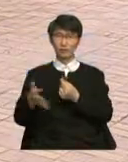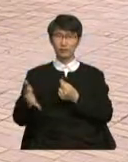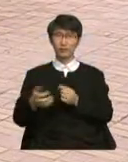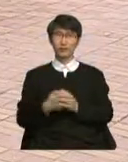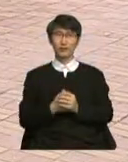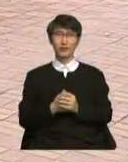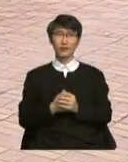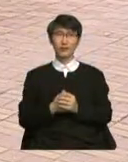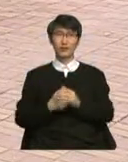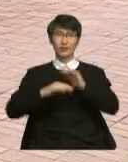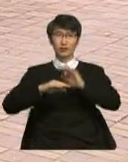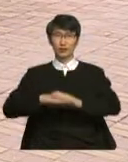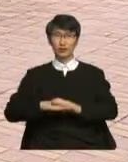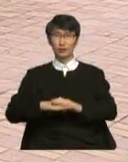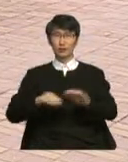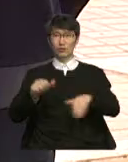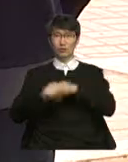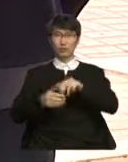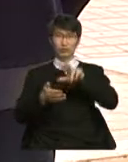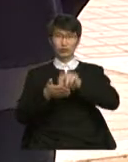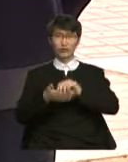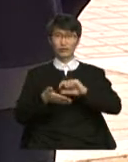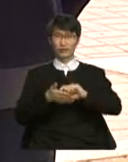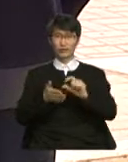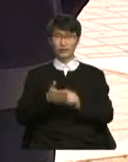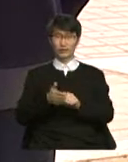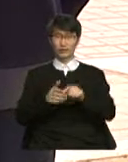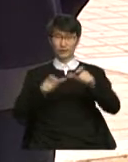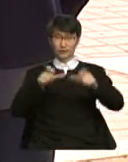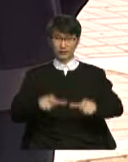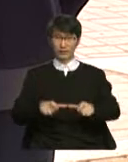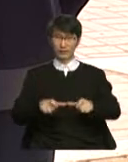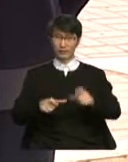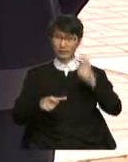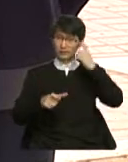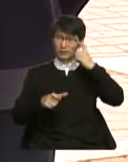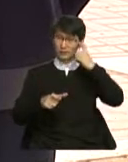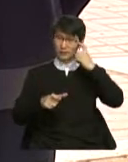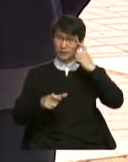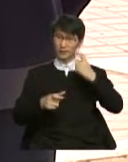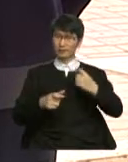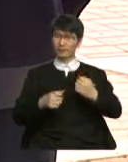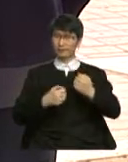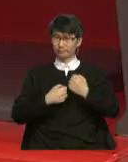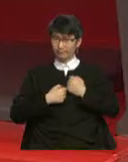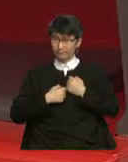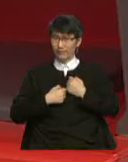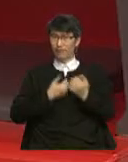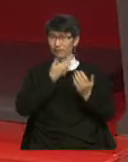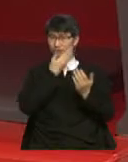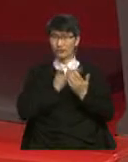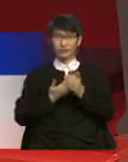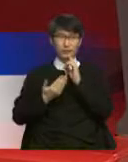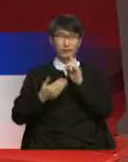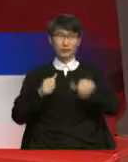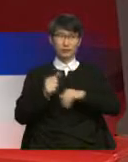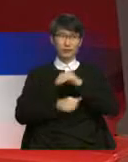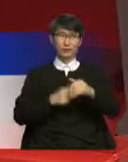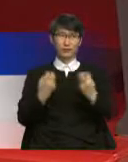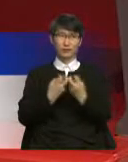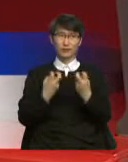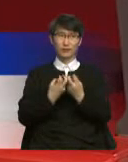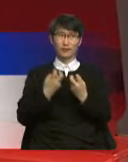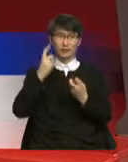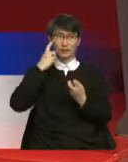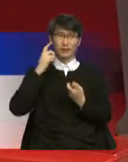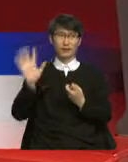하지만 이를 두고 일각에서 환경 문제인 만큼 지자체의 의지가 중요하다고 지적합니다. 환경이 어떻게 되는지를